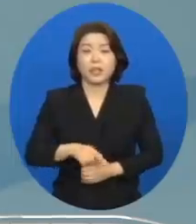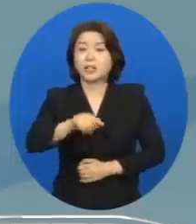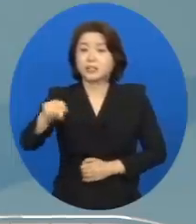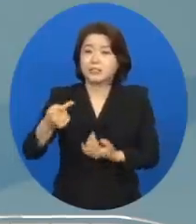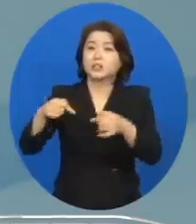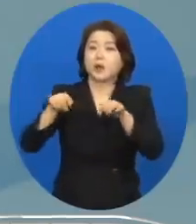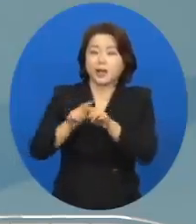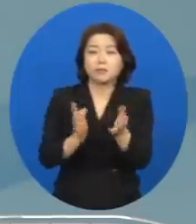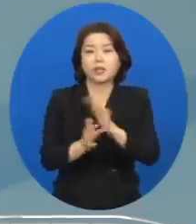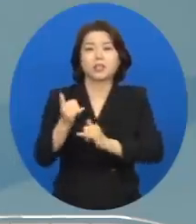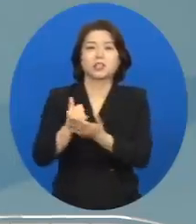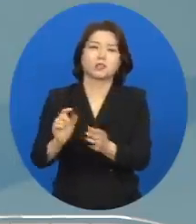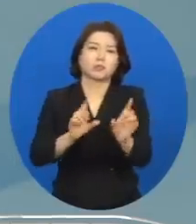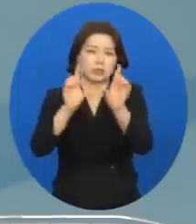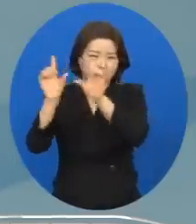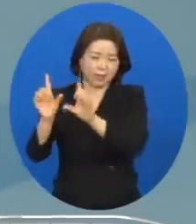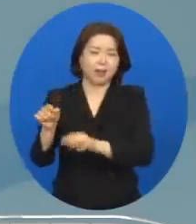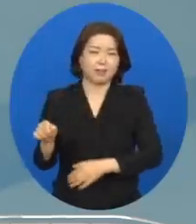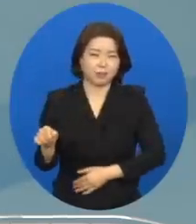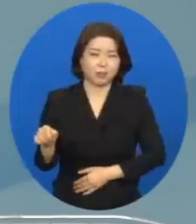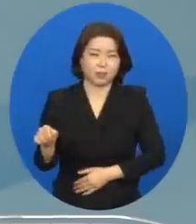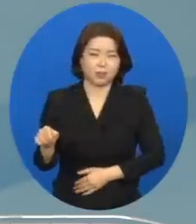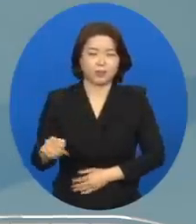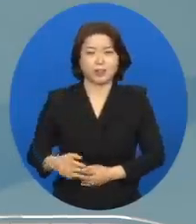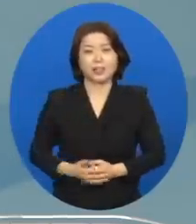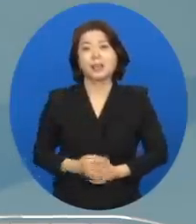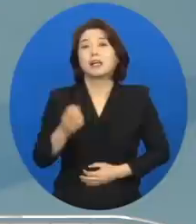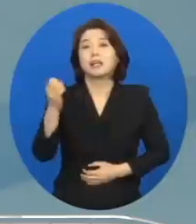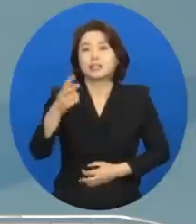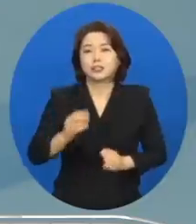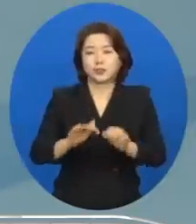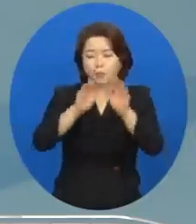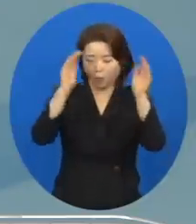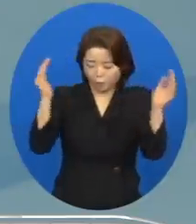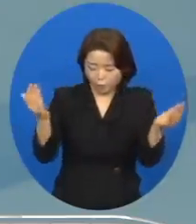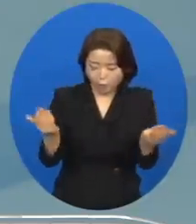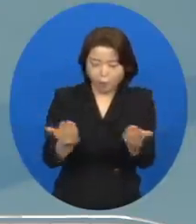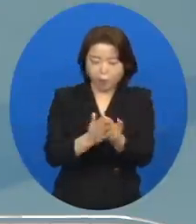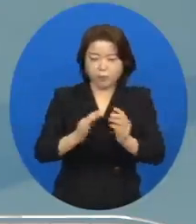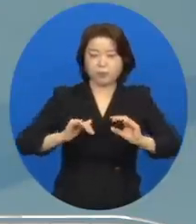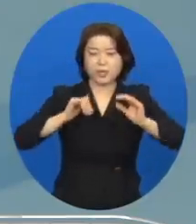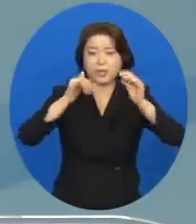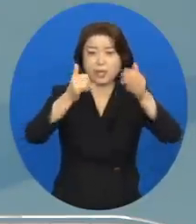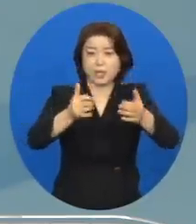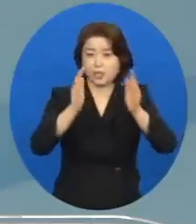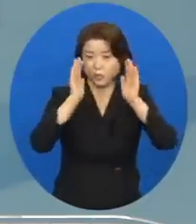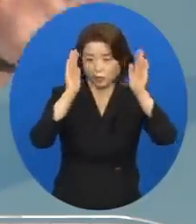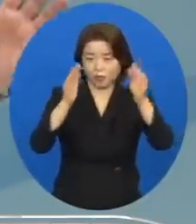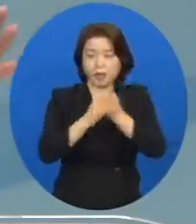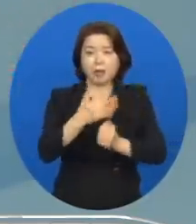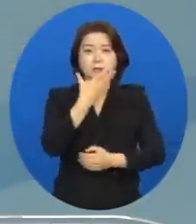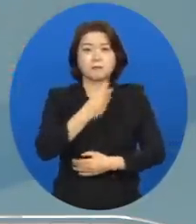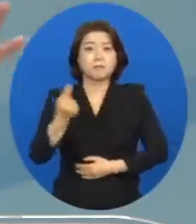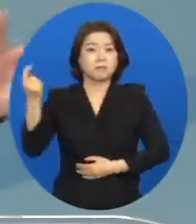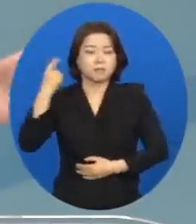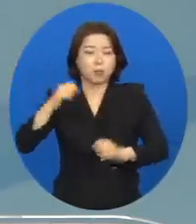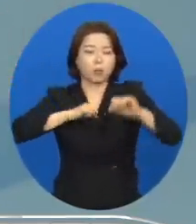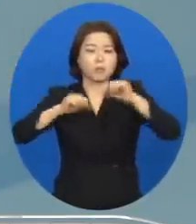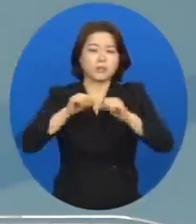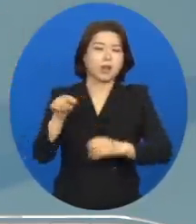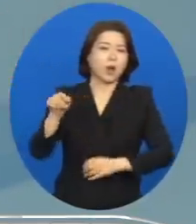함께 예수님이 지내셨던 것. 그리고 온 인류를 향한 복음의 역사가